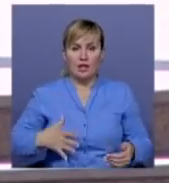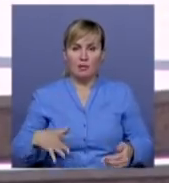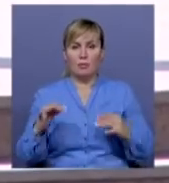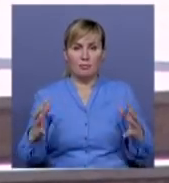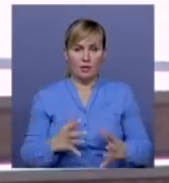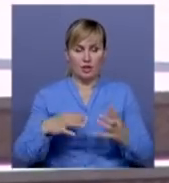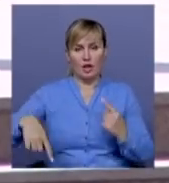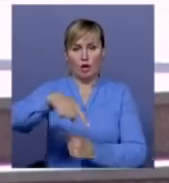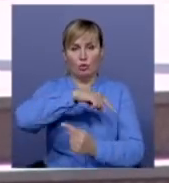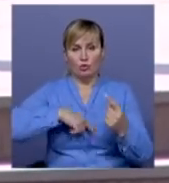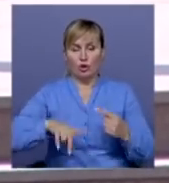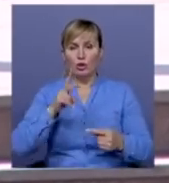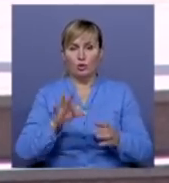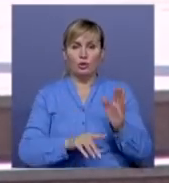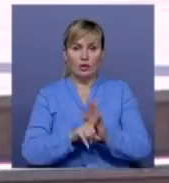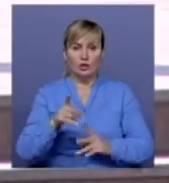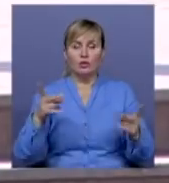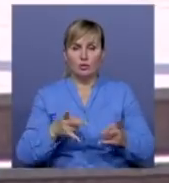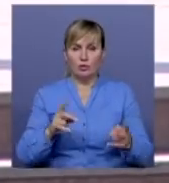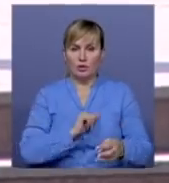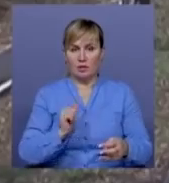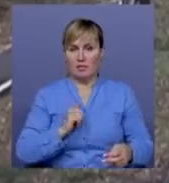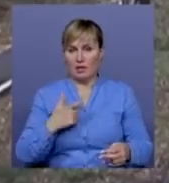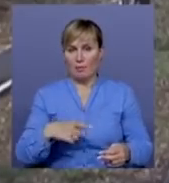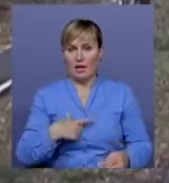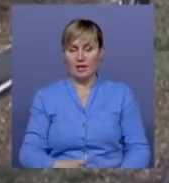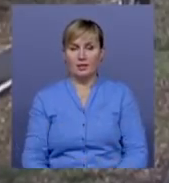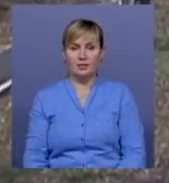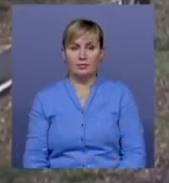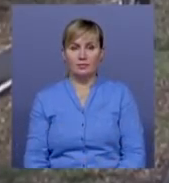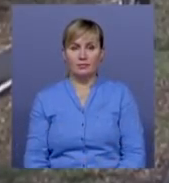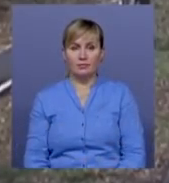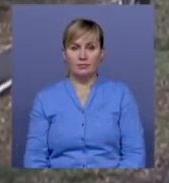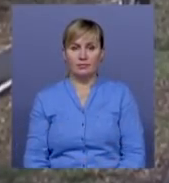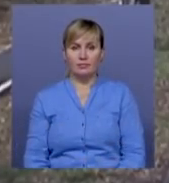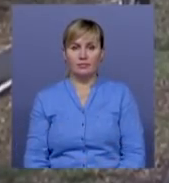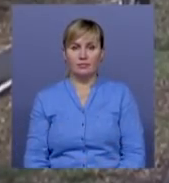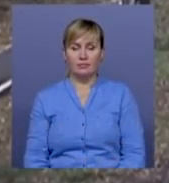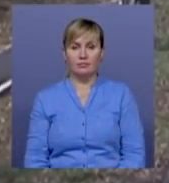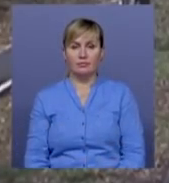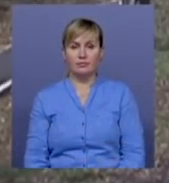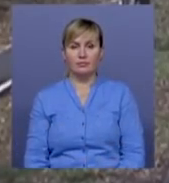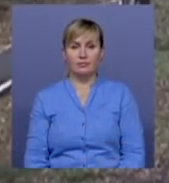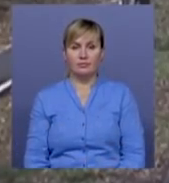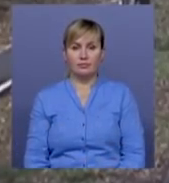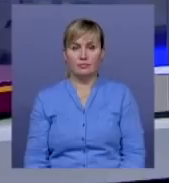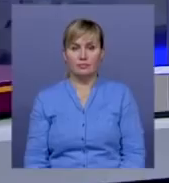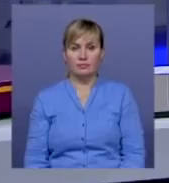беречь окружающих. Но начинать следует с самих себя. Айдана Нураш, Мирами Сабеков, телеканал «Алматы».